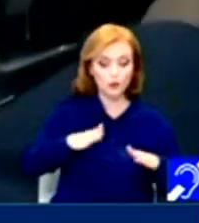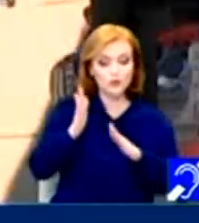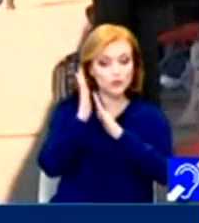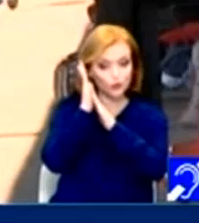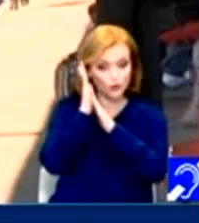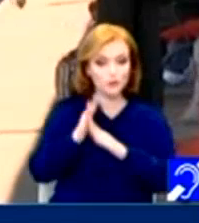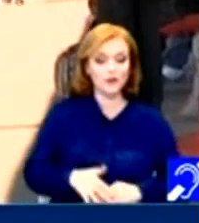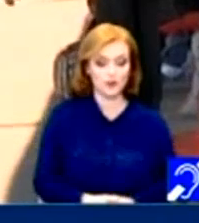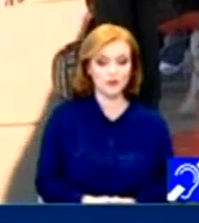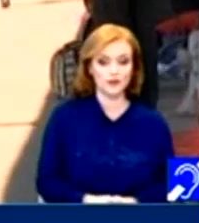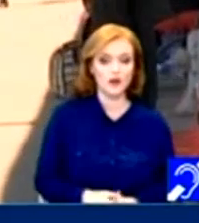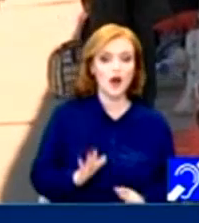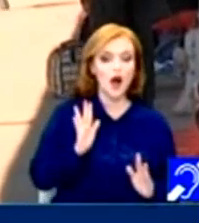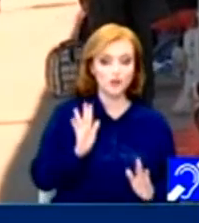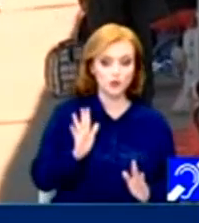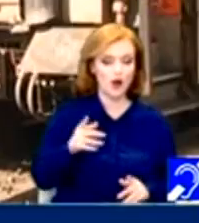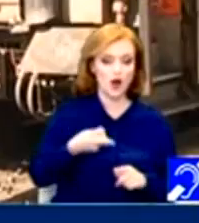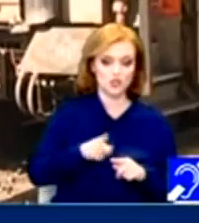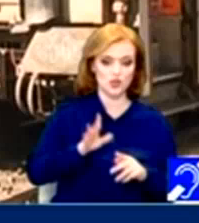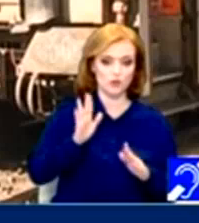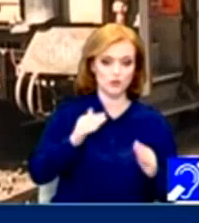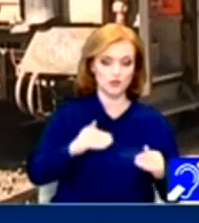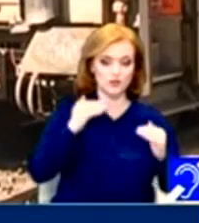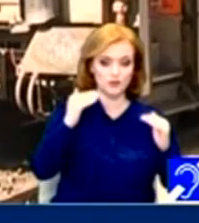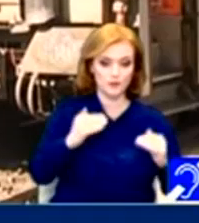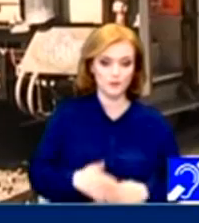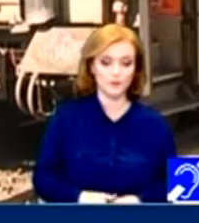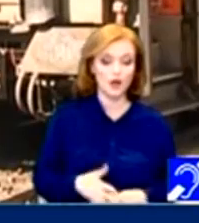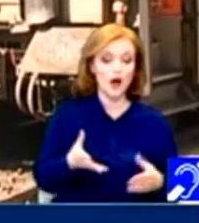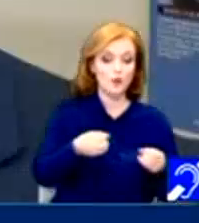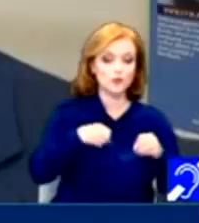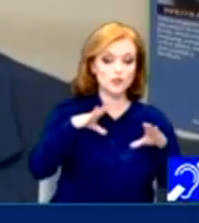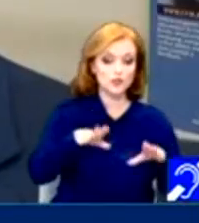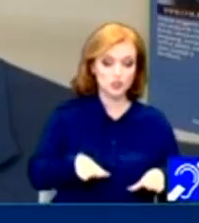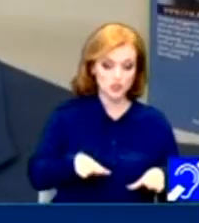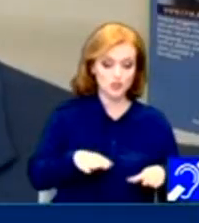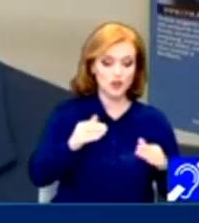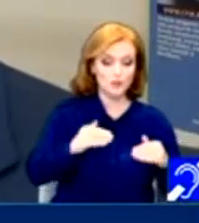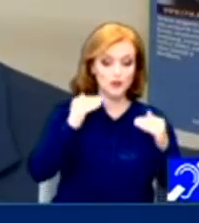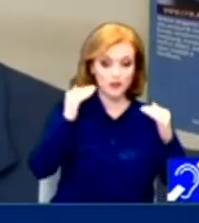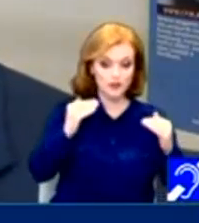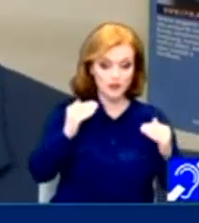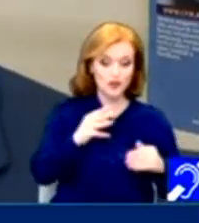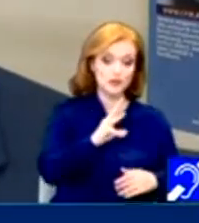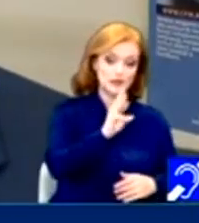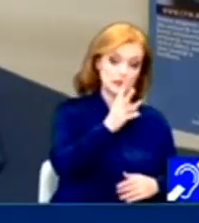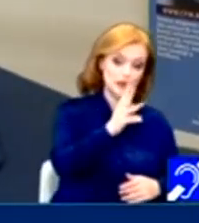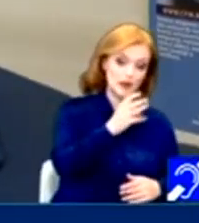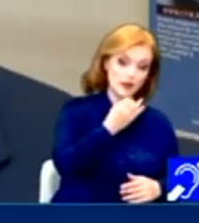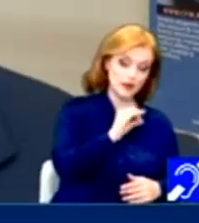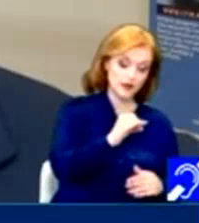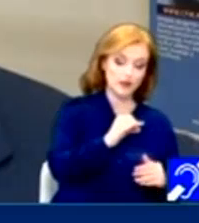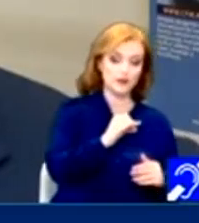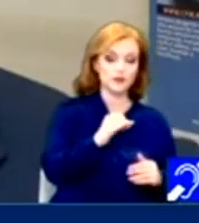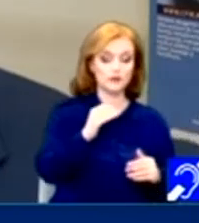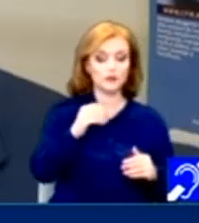noile tarife care urmează să fie aprobate de Ministerul Transporturilor. Am luat decizia de a indexa aceste tarife de la 3 lei și 90 de